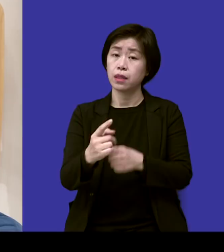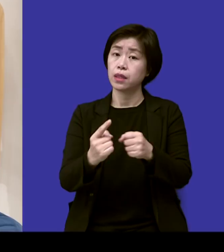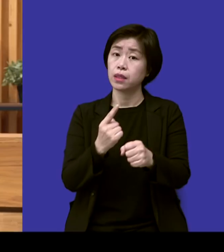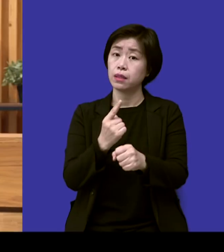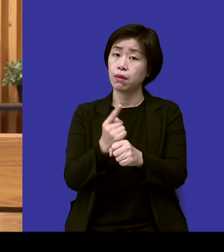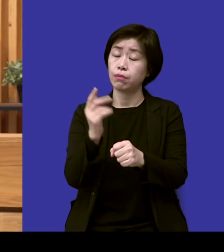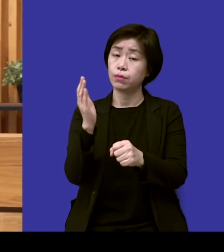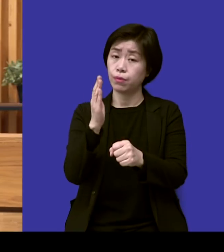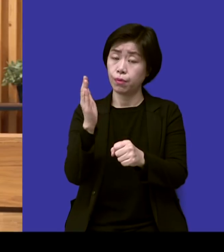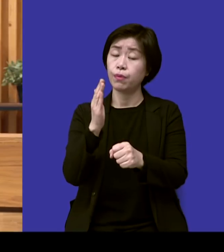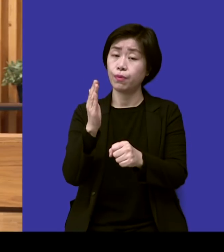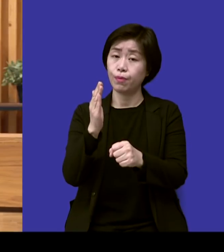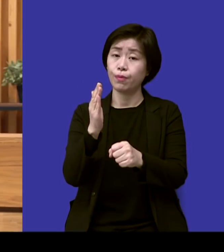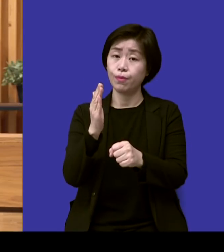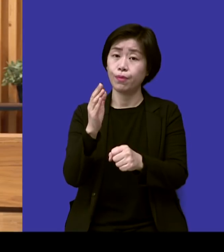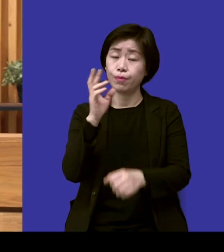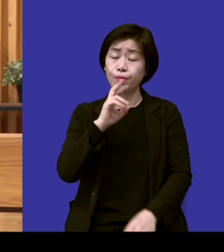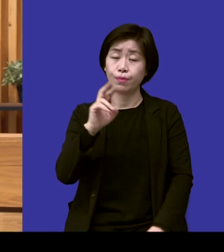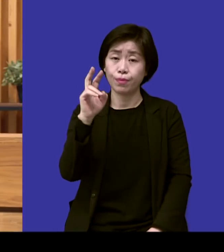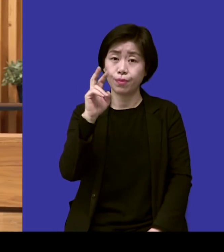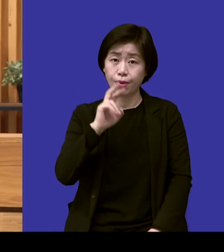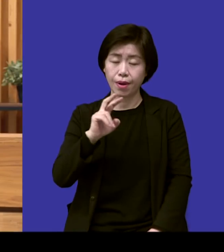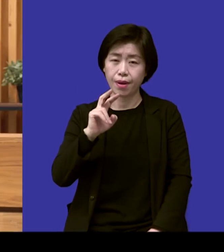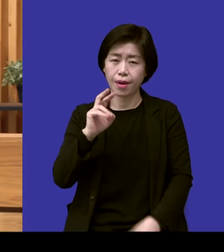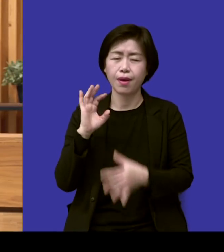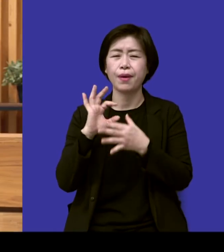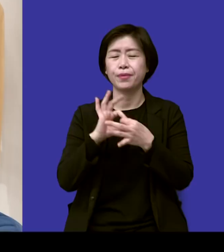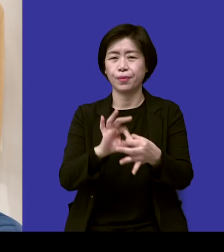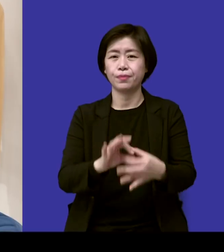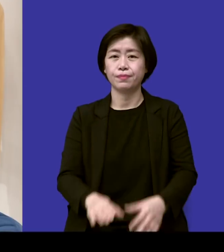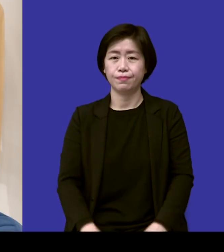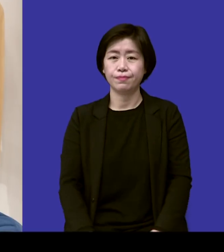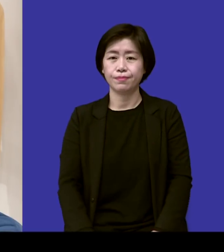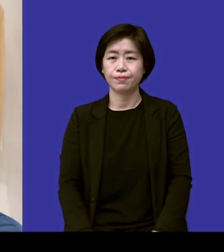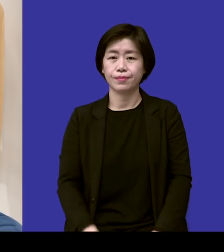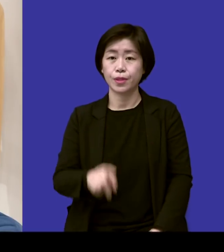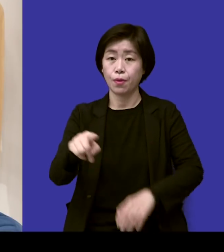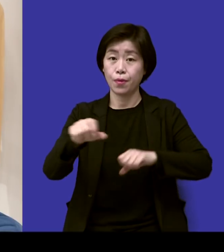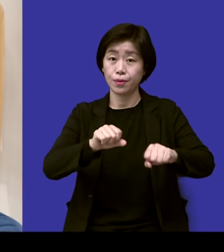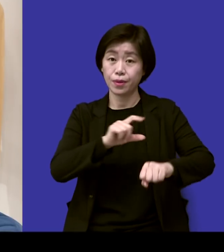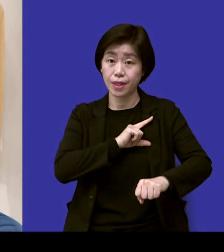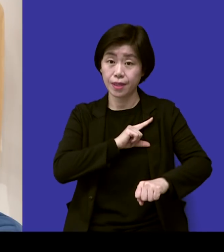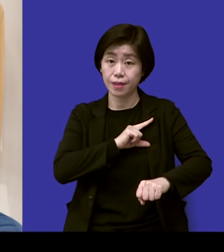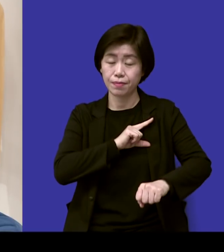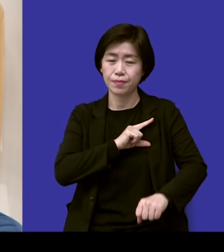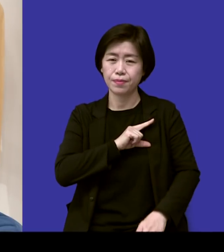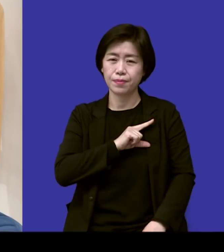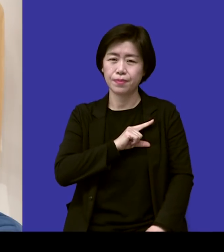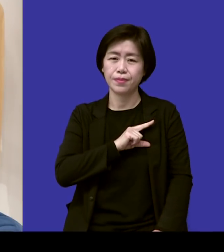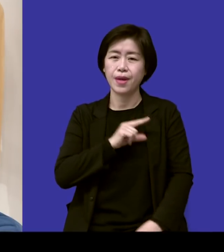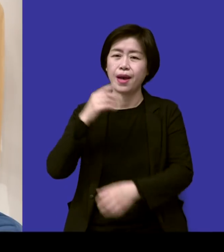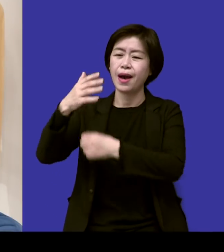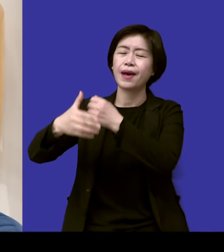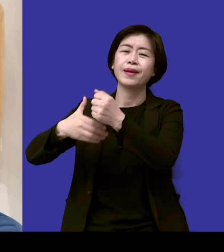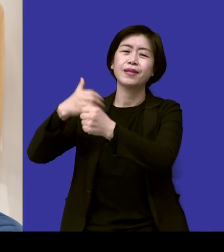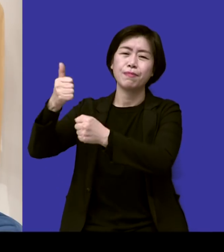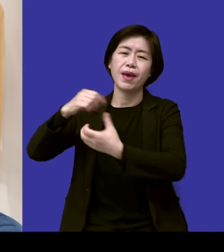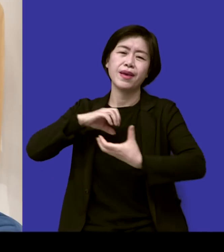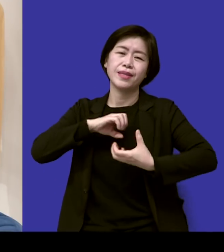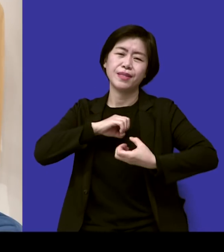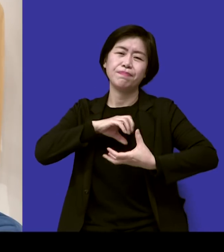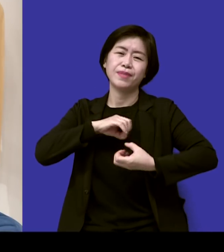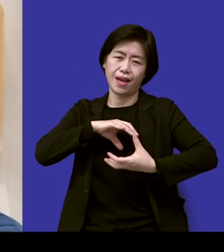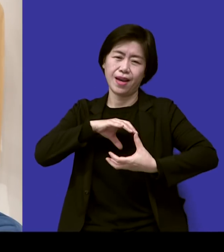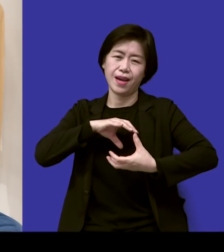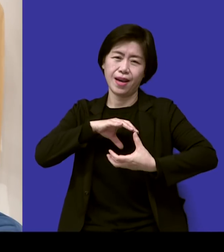동안 활동을 했어요. 그게 어머나. 그렇게 활동한 게 G하트라고 G하트. 갓하트. 예. 하나님의 마음. 심장을